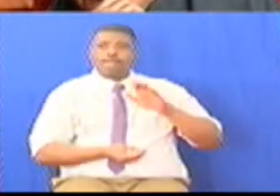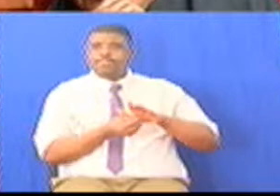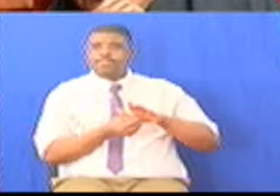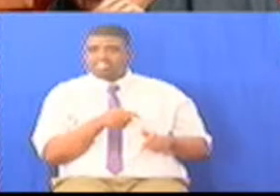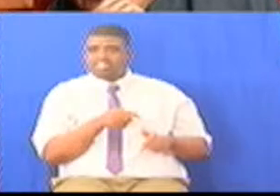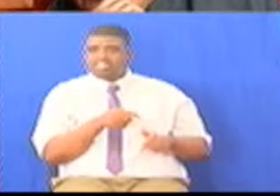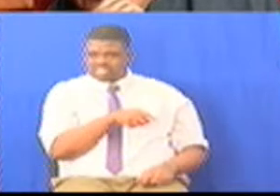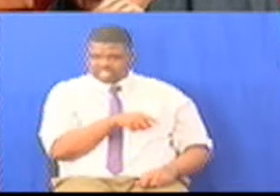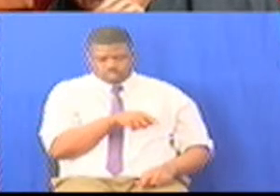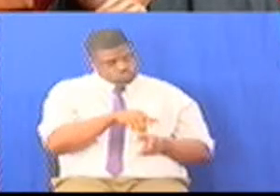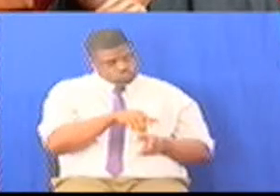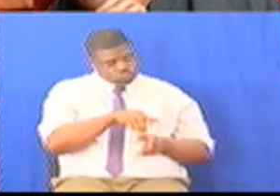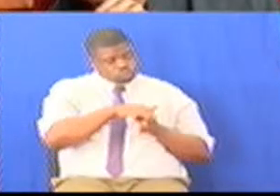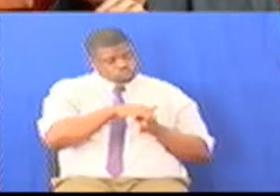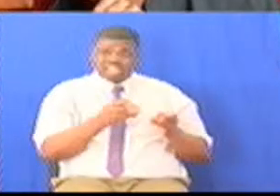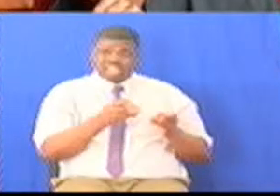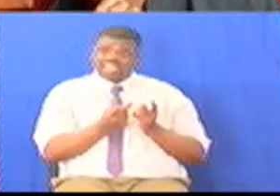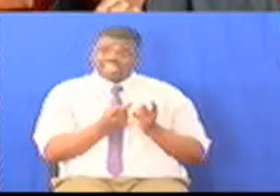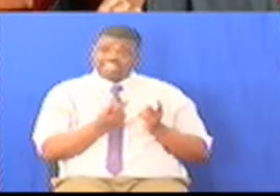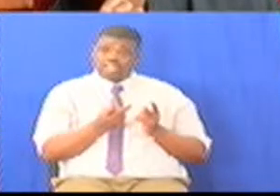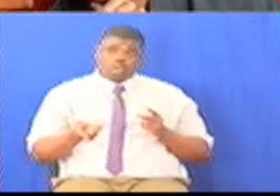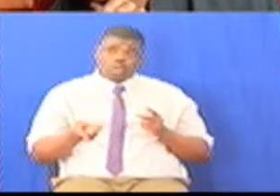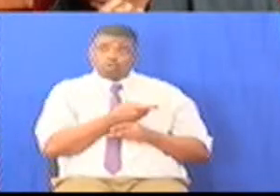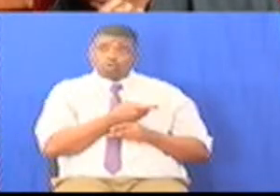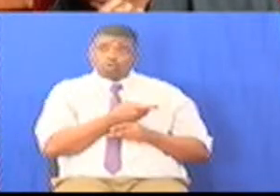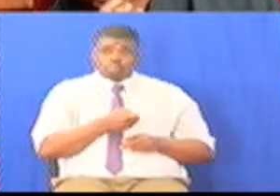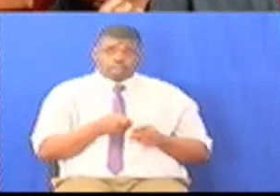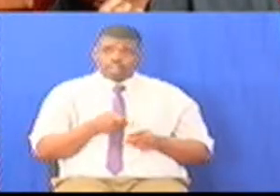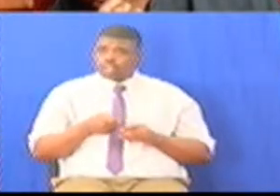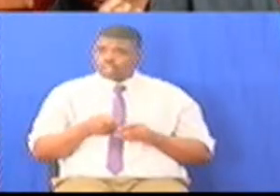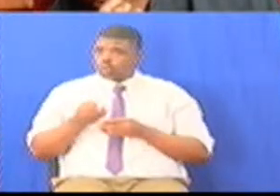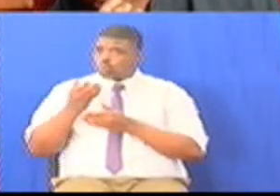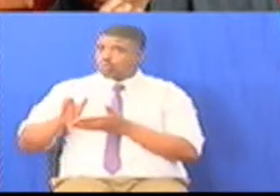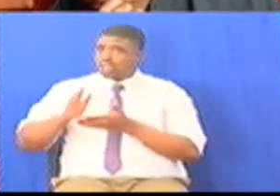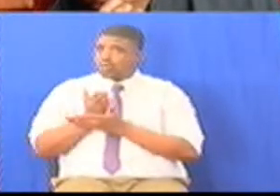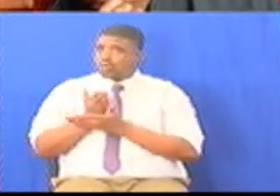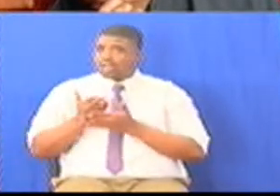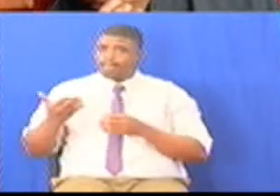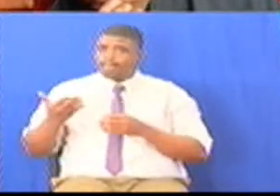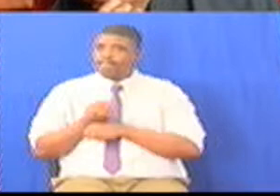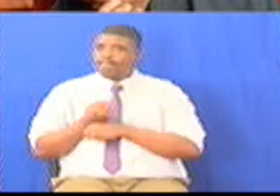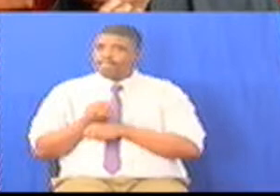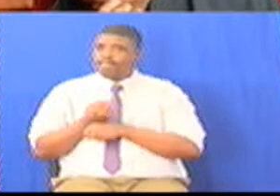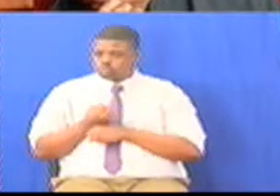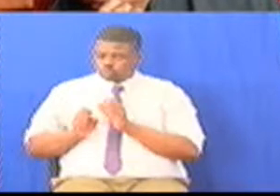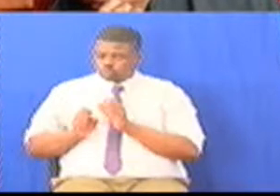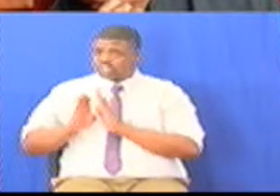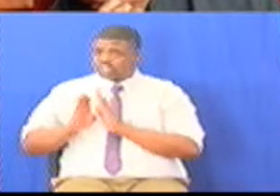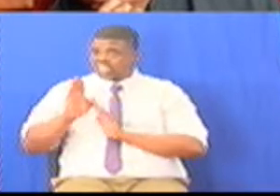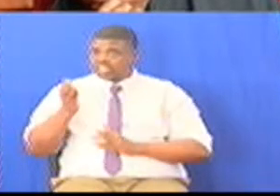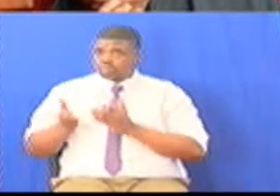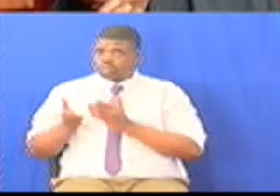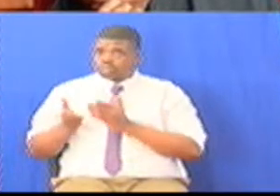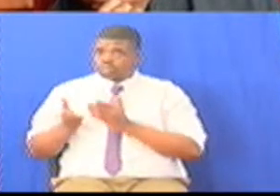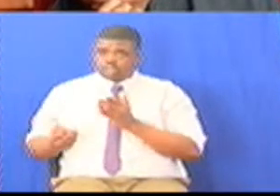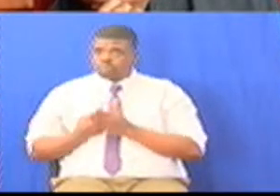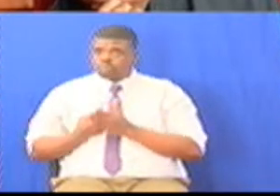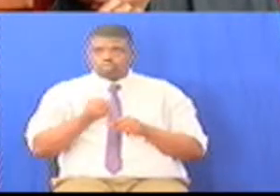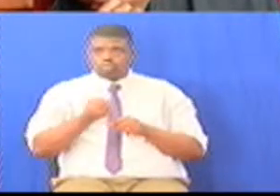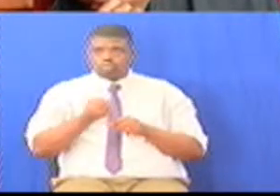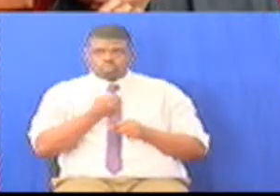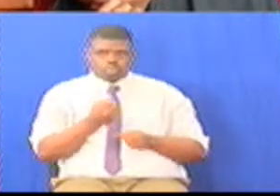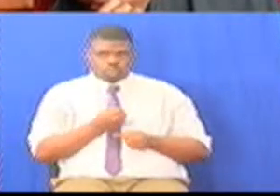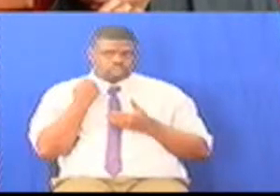trust, kutumika kama eneo la kukwepa kodi kwa kugawana mapato yanayozidi kiwango kinachohitajika, ambayo yanatokana na shughuli za uwekezaji